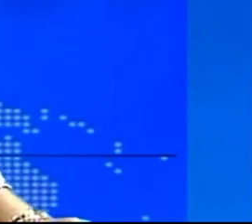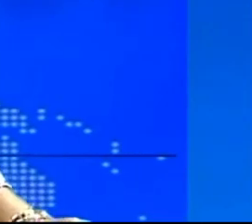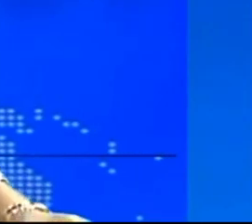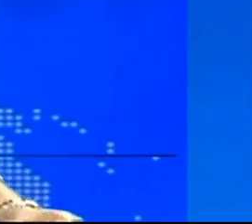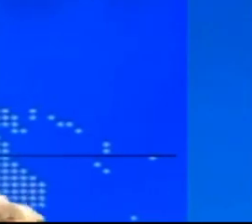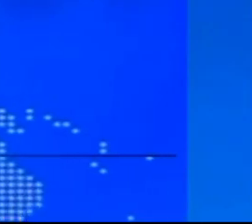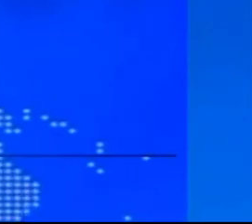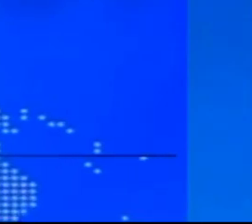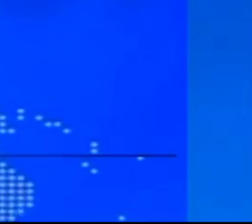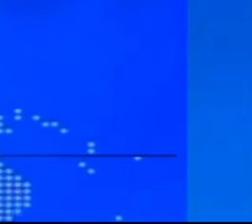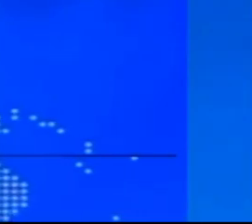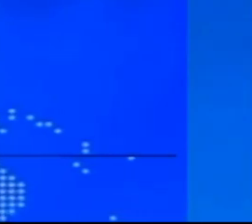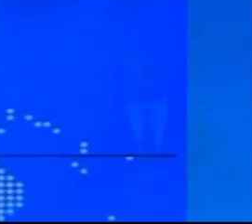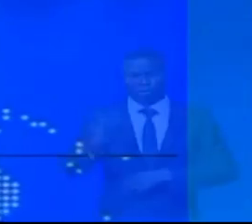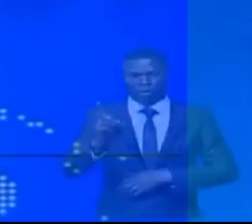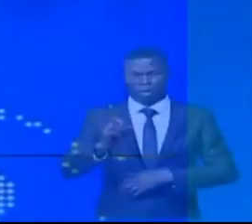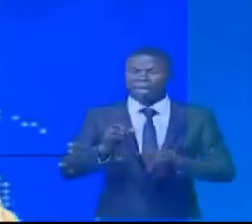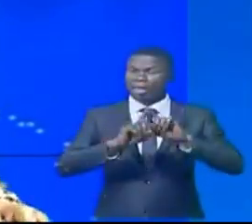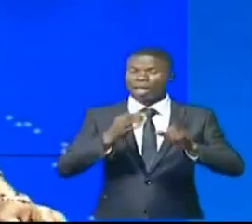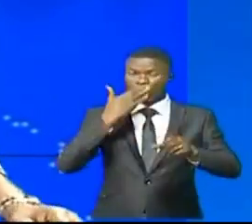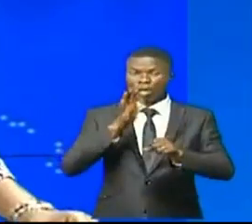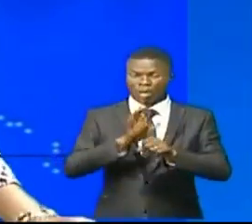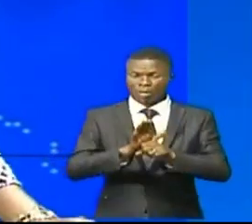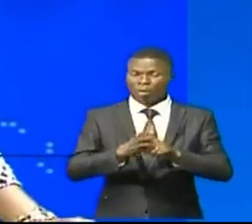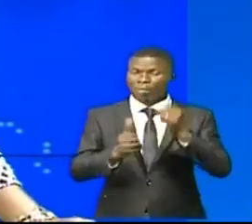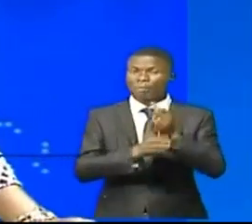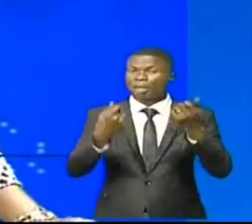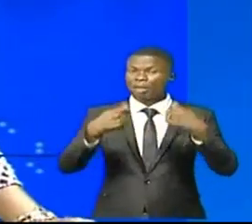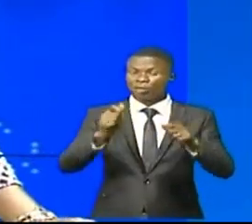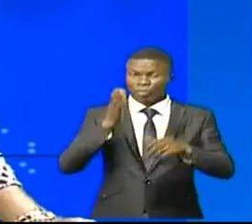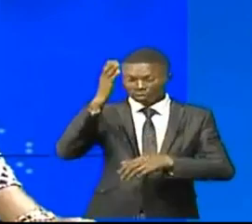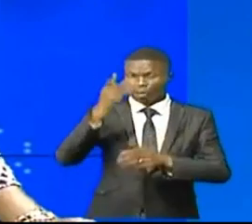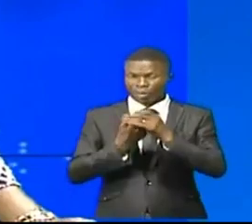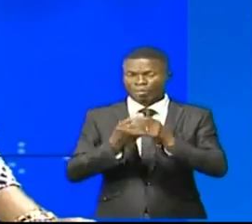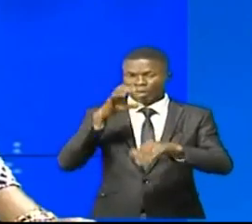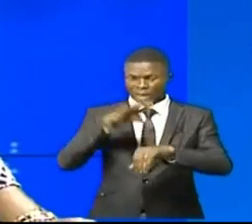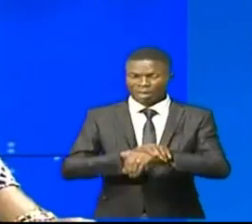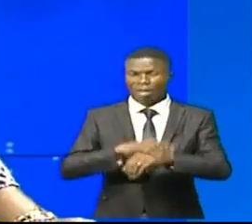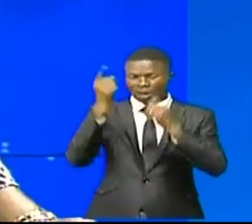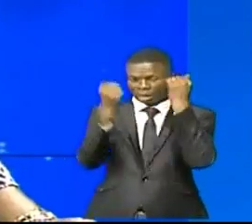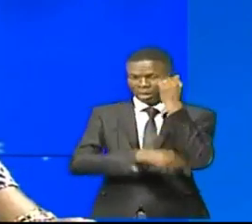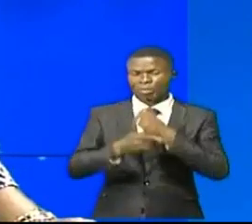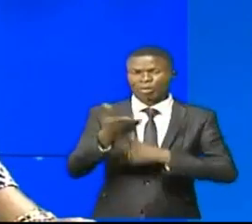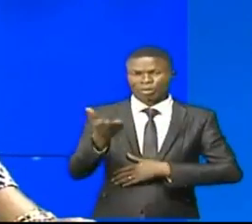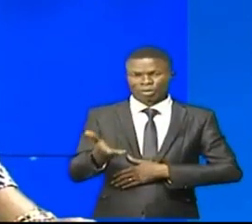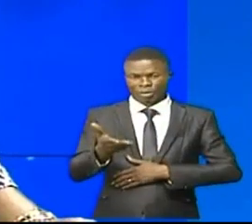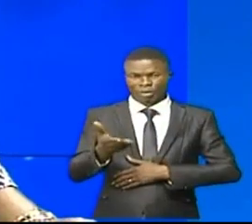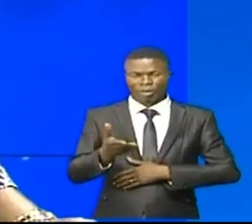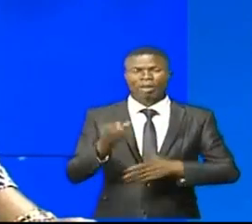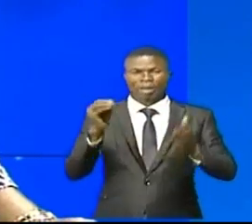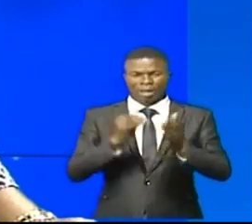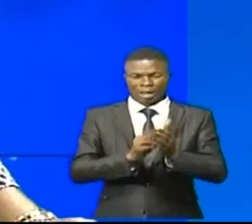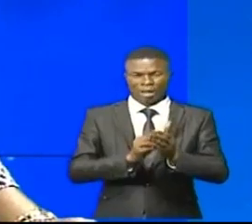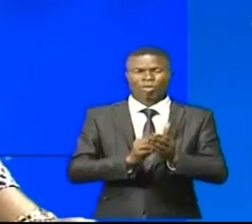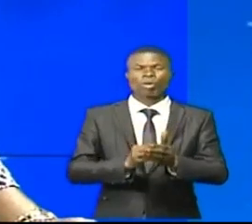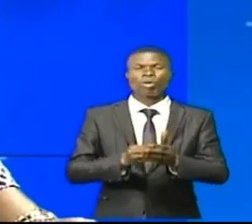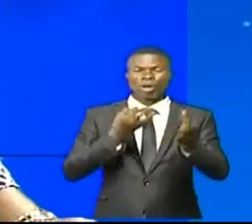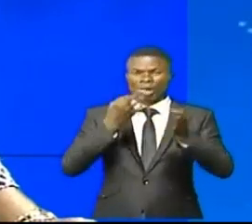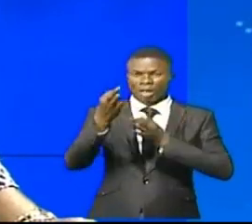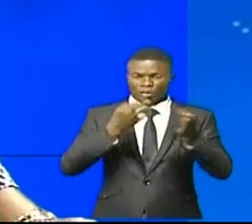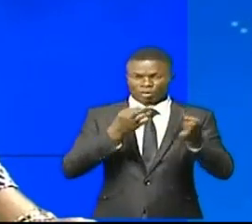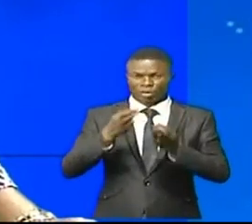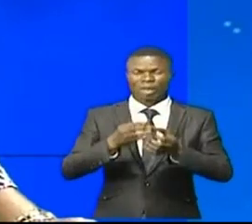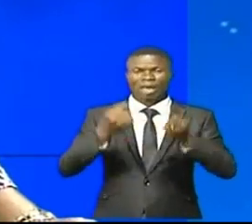construction anarchique sur les lieux et promet des sanctions sévères aux récidivistes. Nous ferons également la ronde